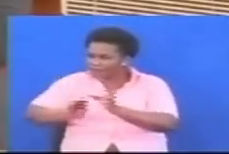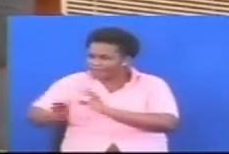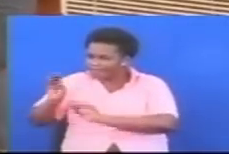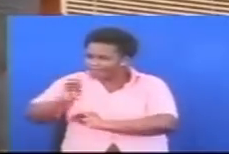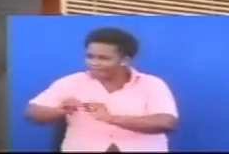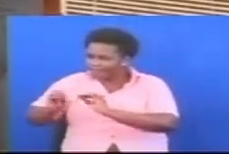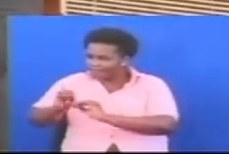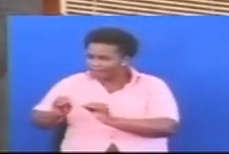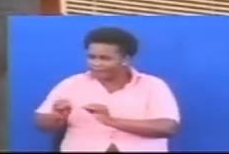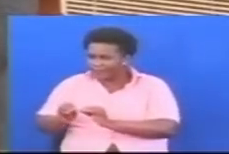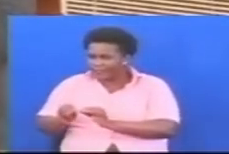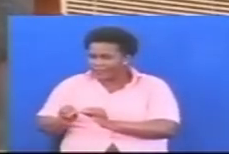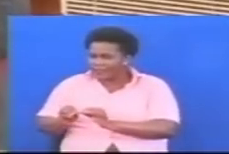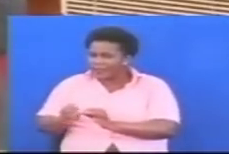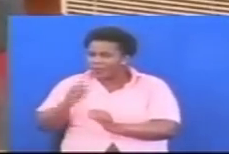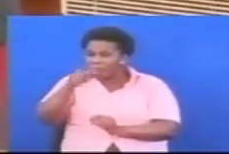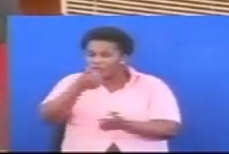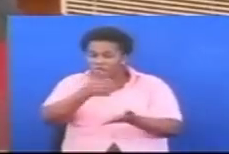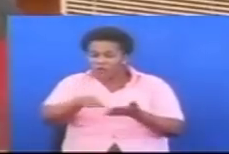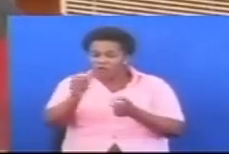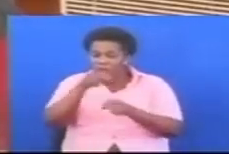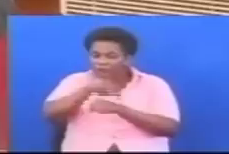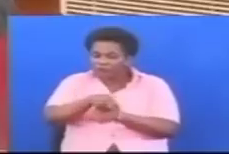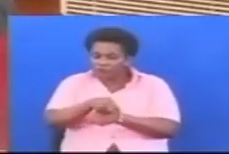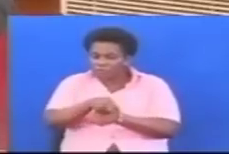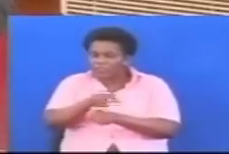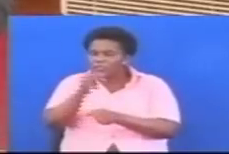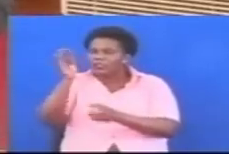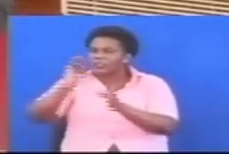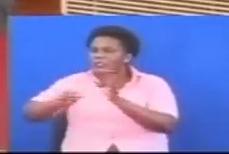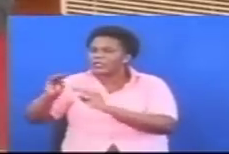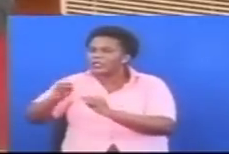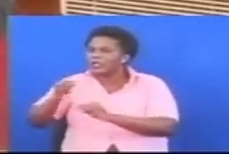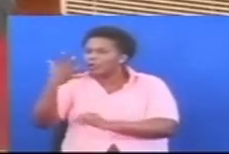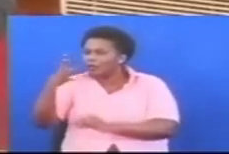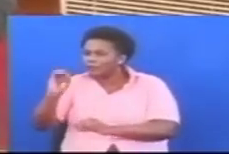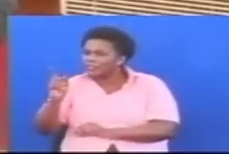lita ili kuwa endelevu. Taarifa ya utekelezaji ya mwaka